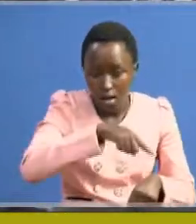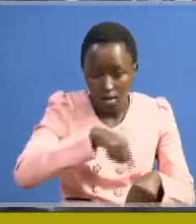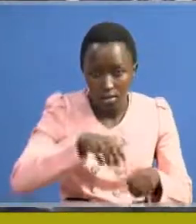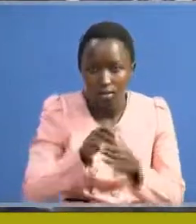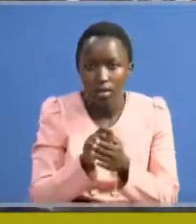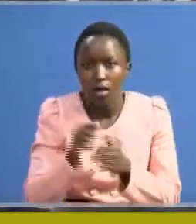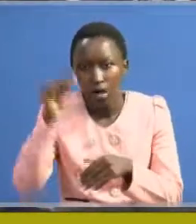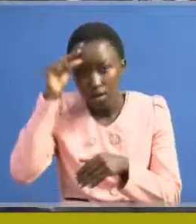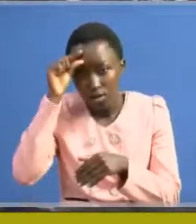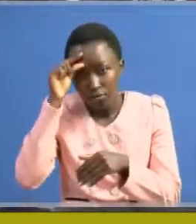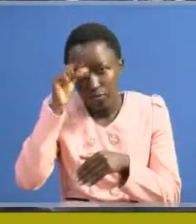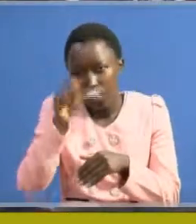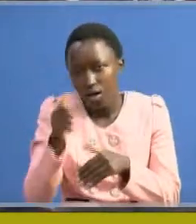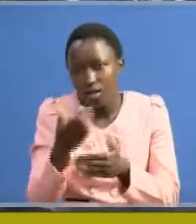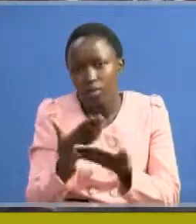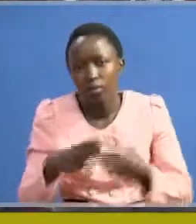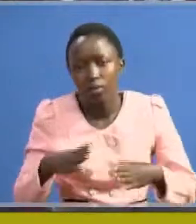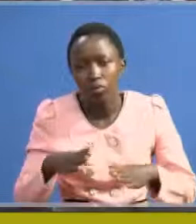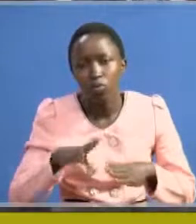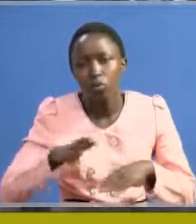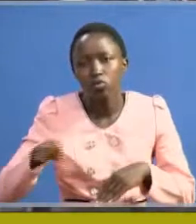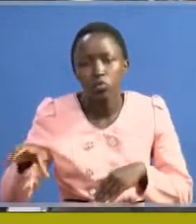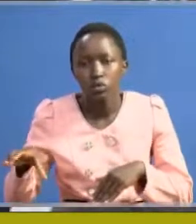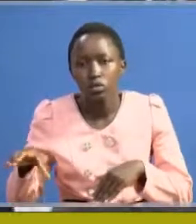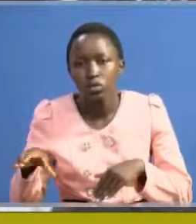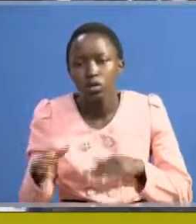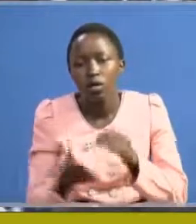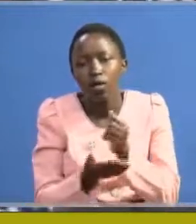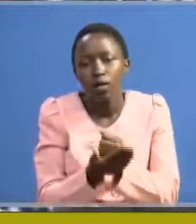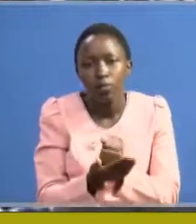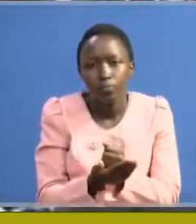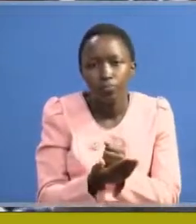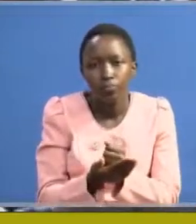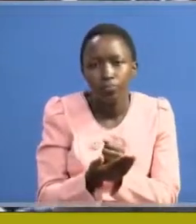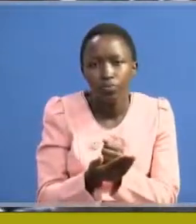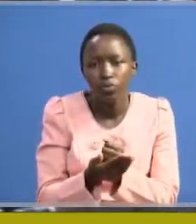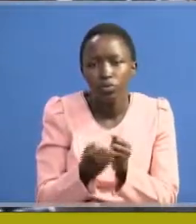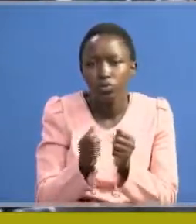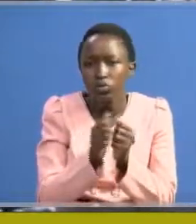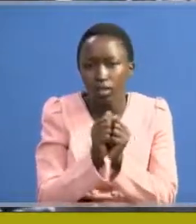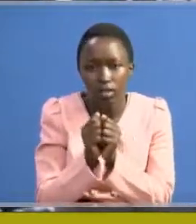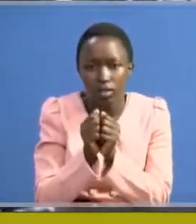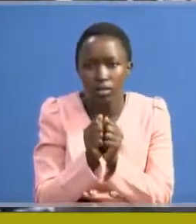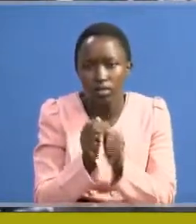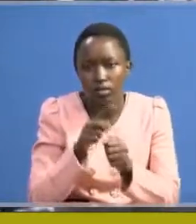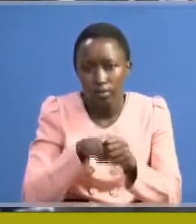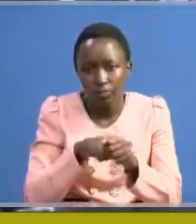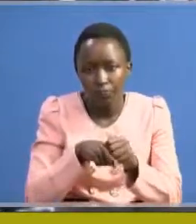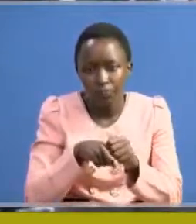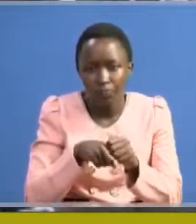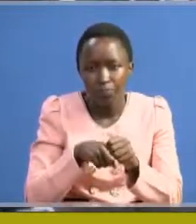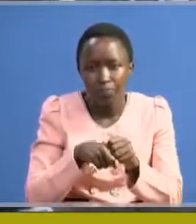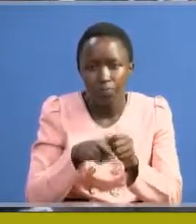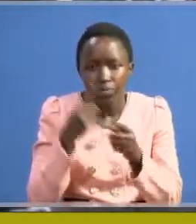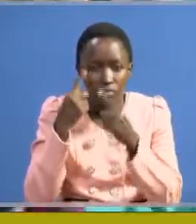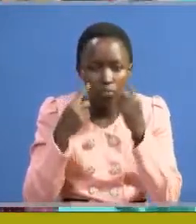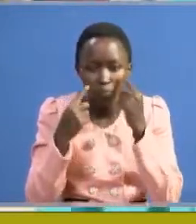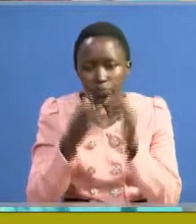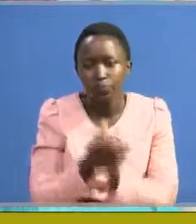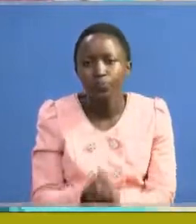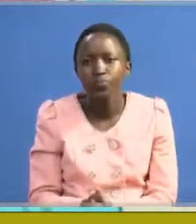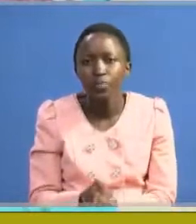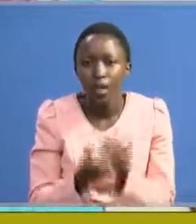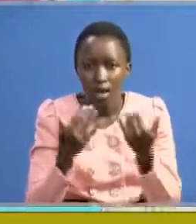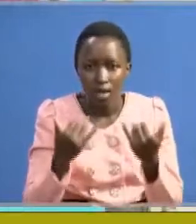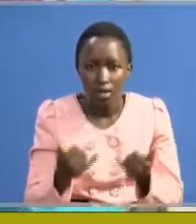governors na watu wengine wa county waweze kujumuika na sisi katika msimu wa majonzi. Kwa